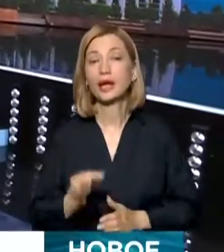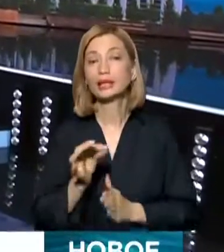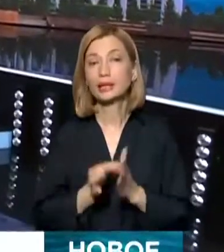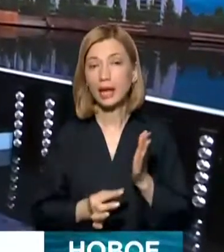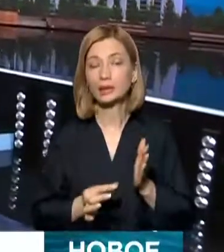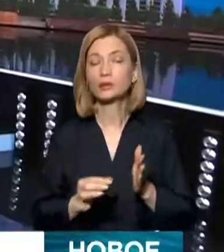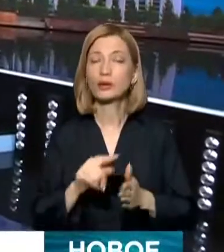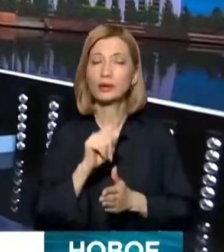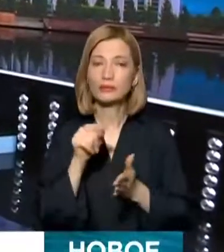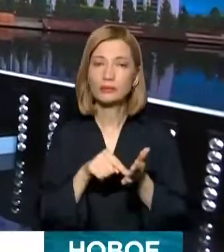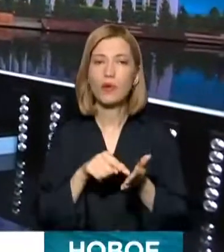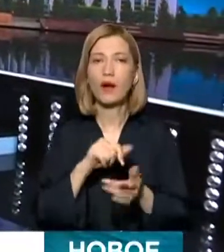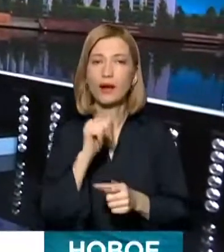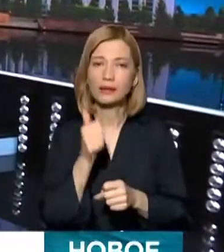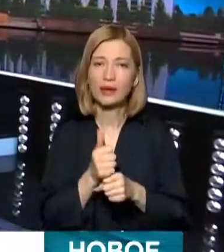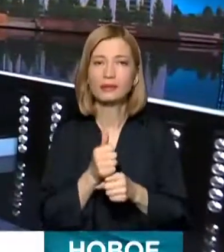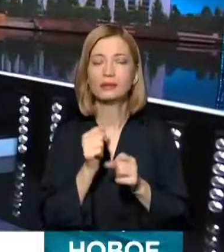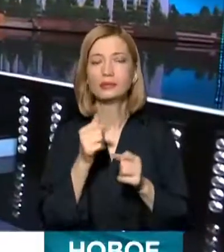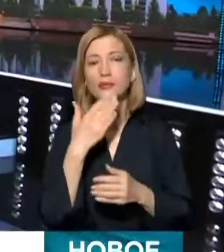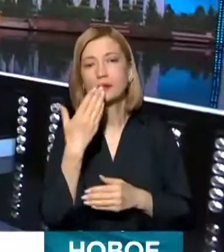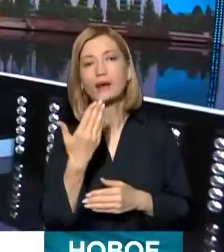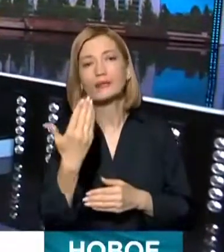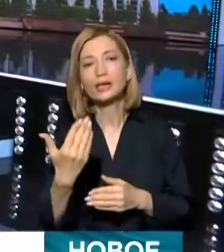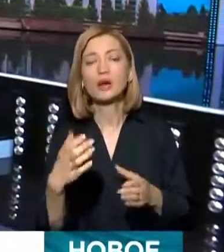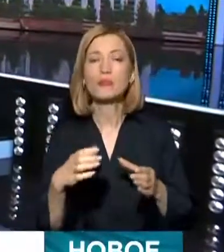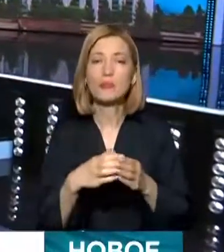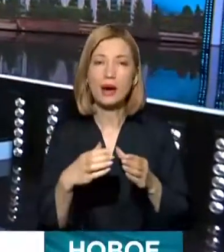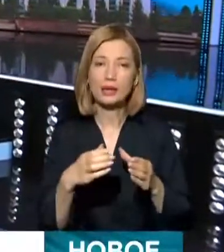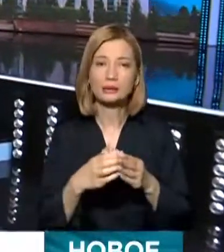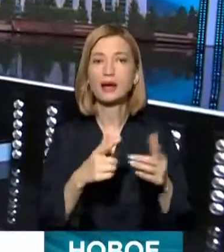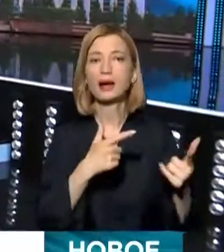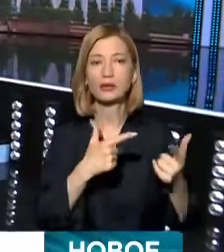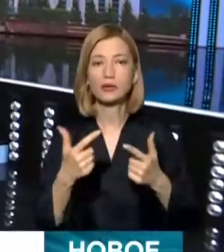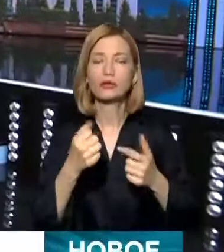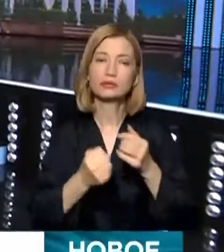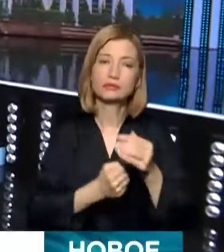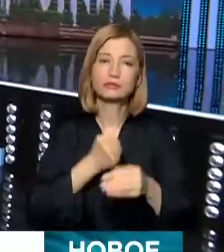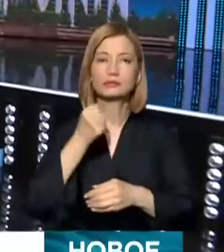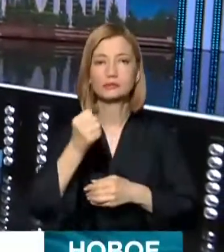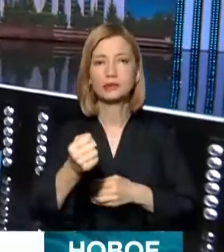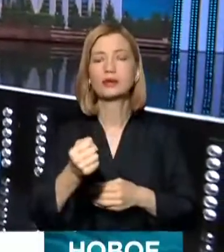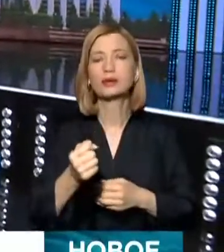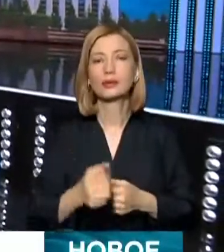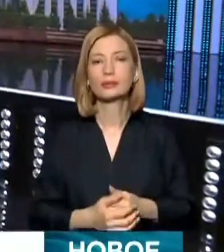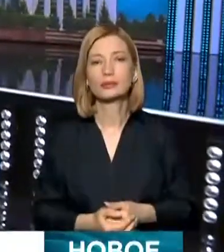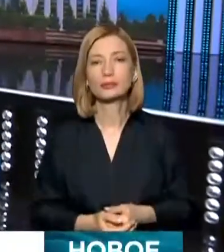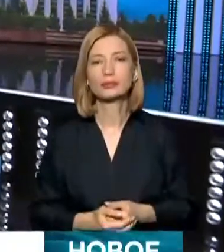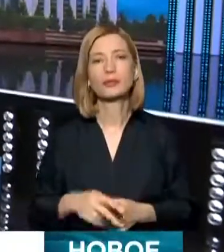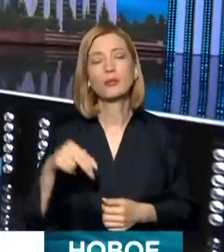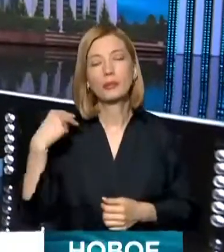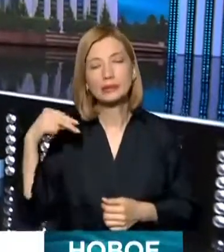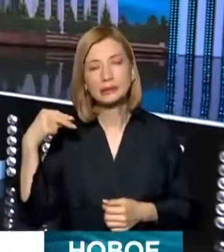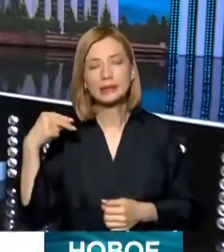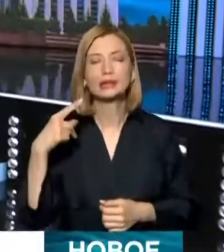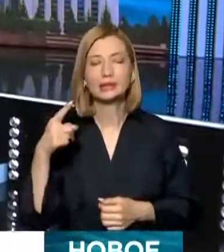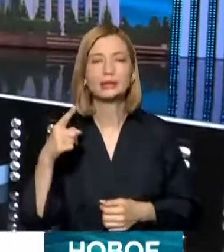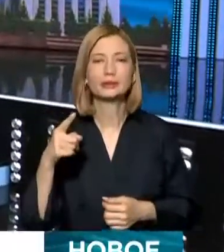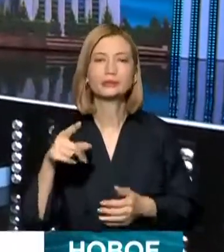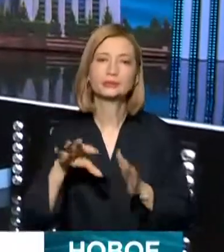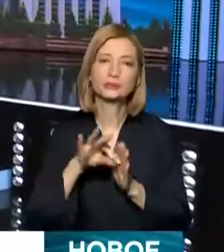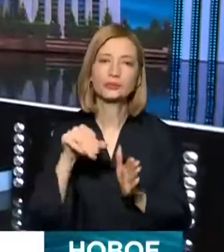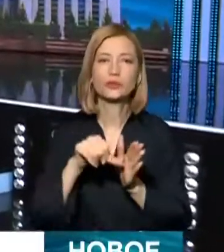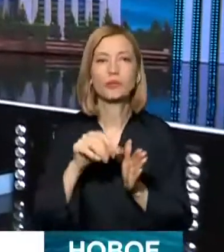хотелось бы озвучить главный вопрос. Готова ли ваша партия к выборам? Выдвижению кандидатов в